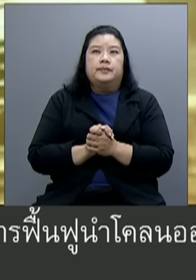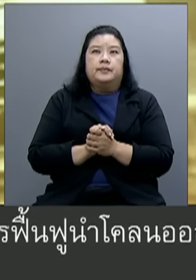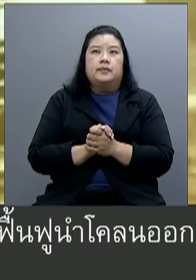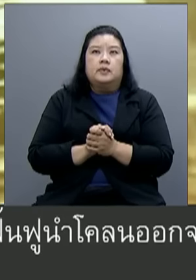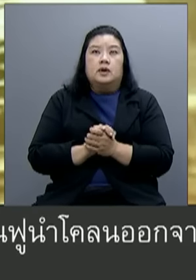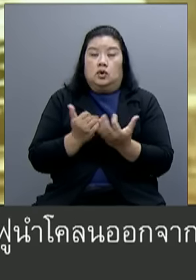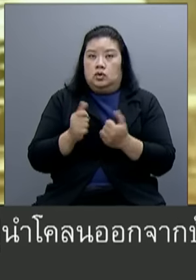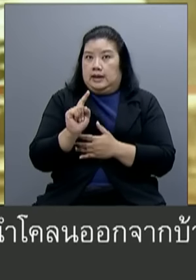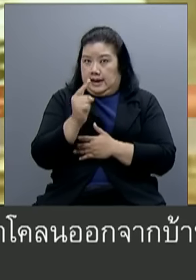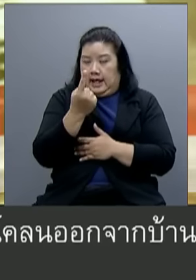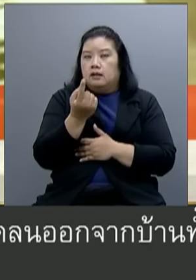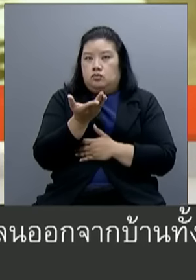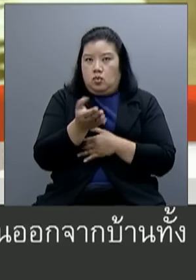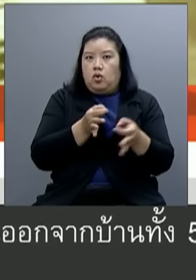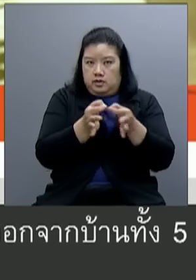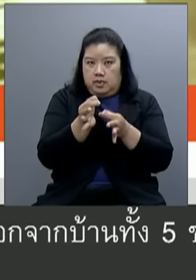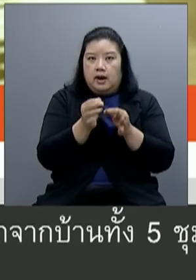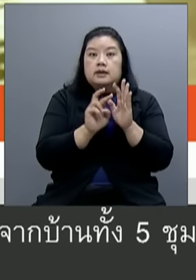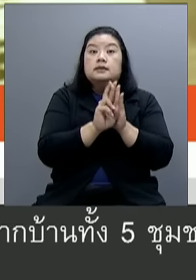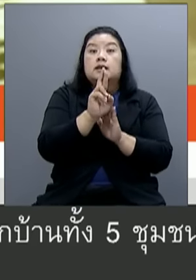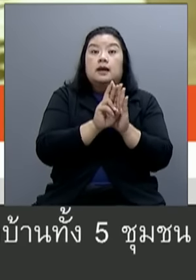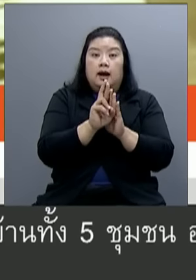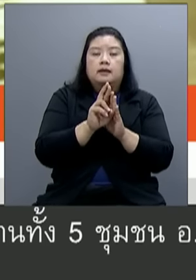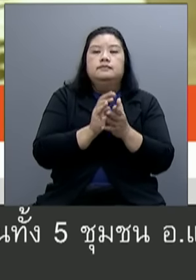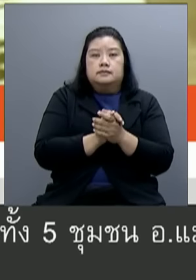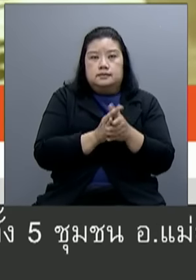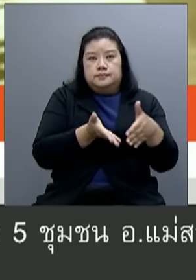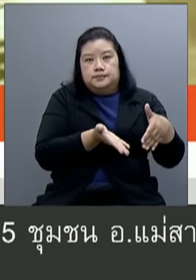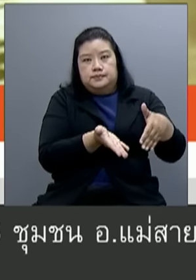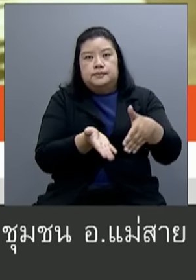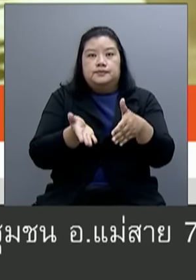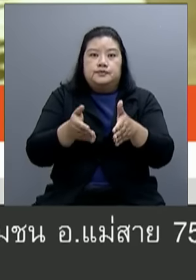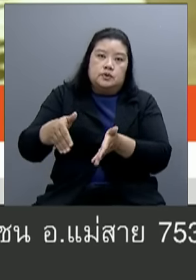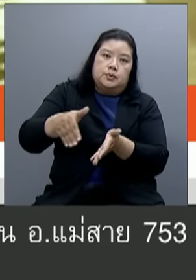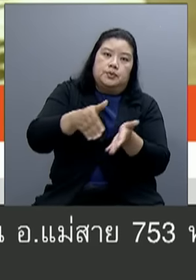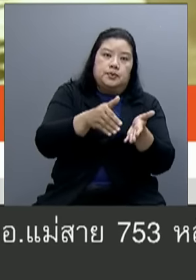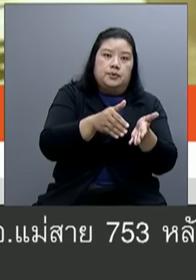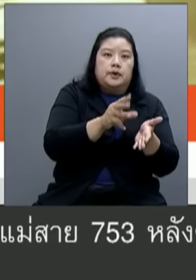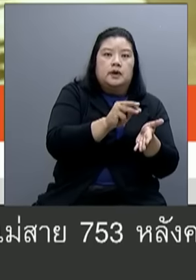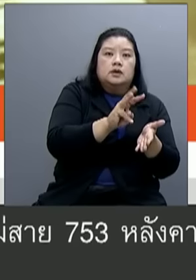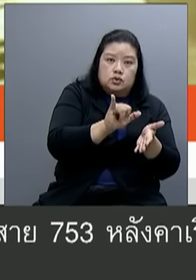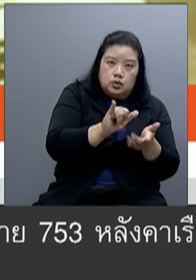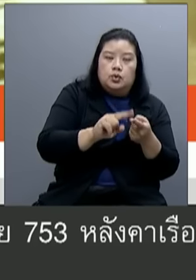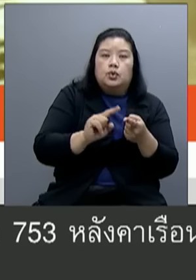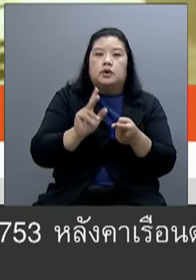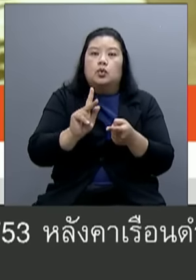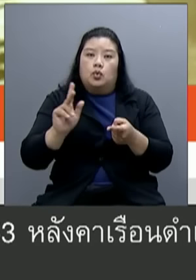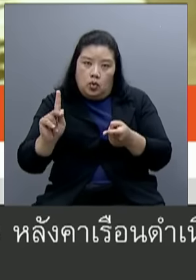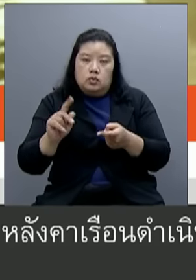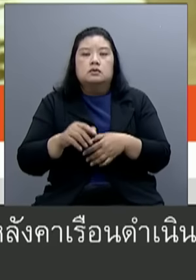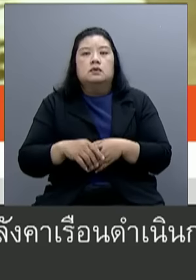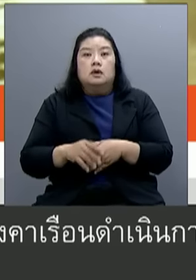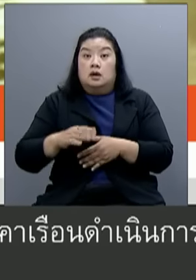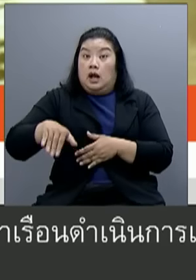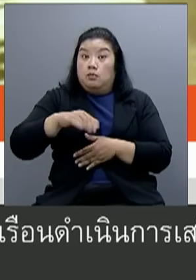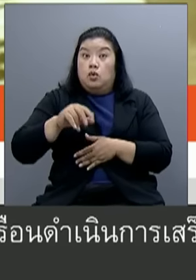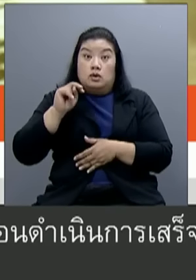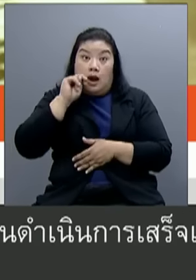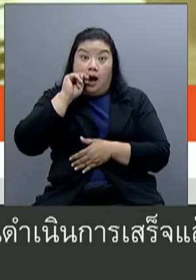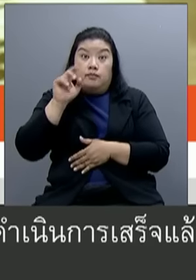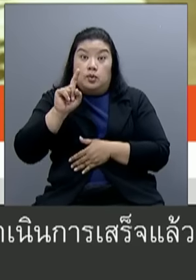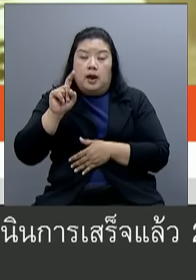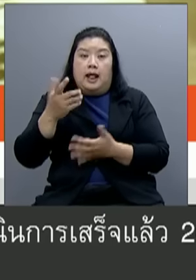ายก่อนนะขณะนี้นะครับไม่ว่าจะเป็นลำน้ำต่างๆนะครับลำน้ำแม่สวยนะครับลำน้ำแม่กกหรือลำน้ำสายเองเนี่ยตอนนี้ระดับน้ำนะครับ